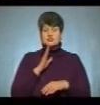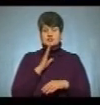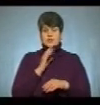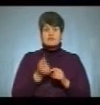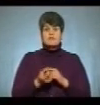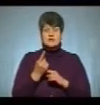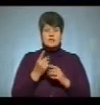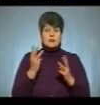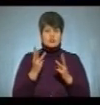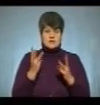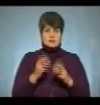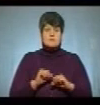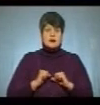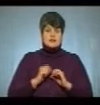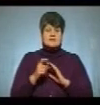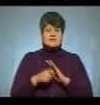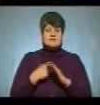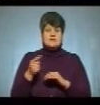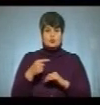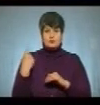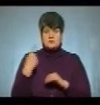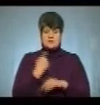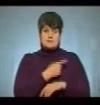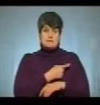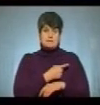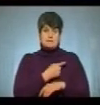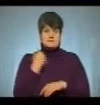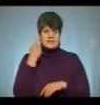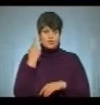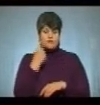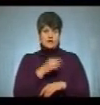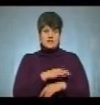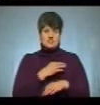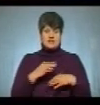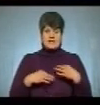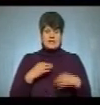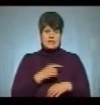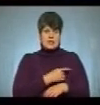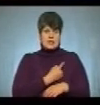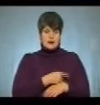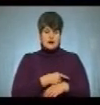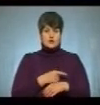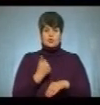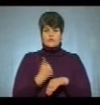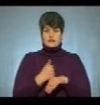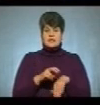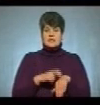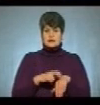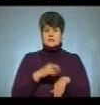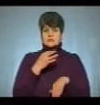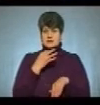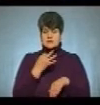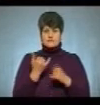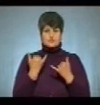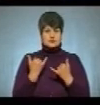пожежа, ми намагались дізнатись у Тернопільській обласній психоневрологічній лікарні. Головний лікар Володимир Шкробот телефоном повідомив, що не